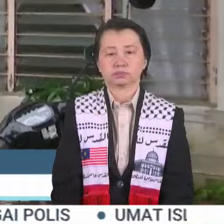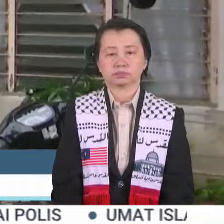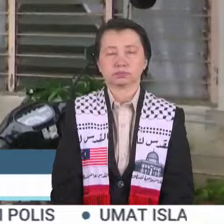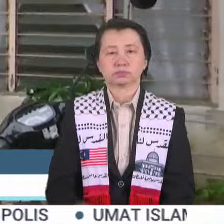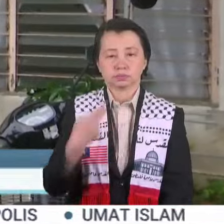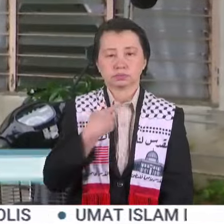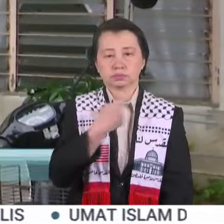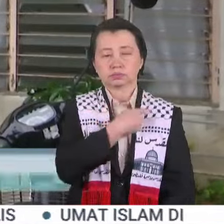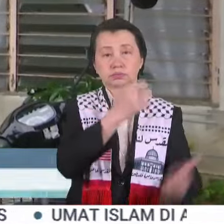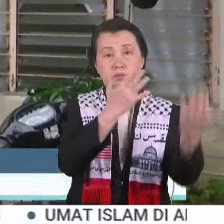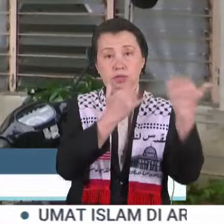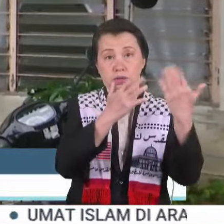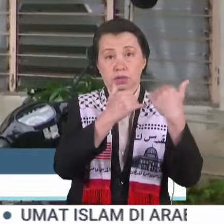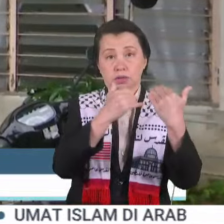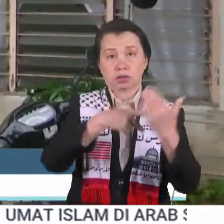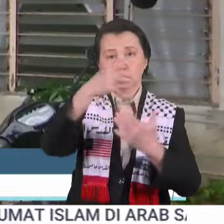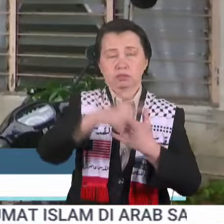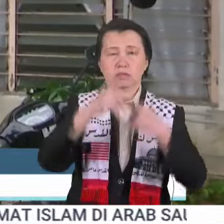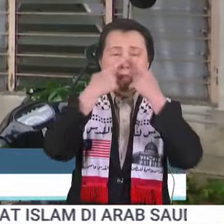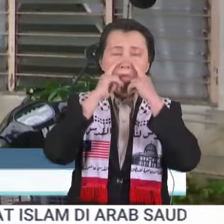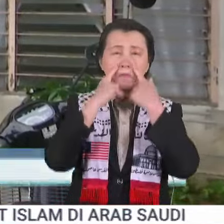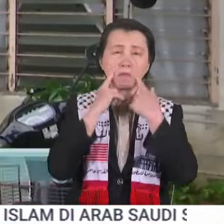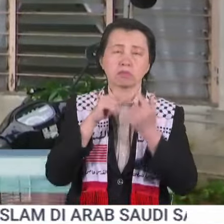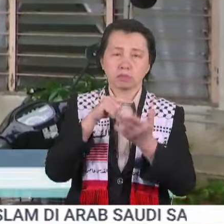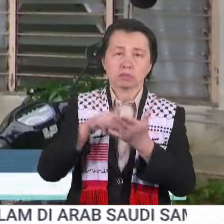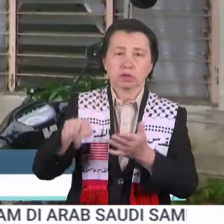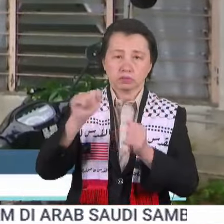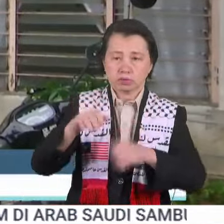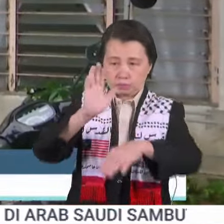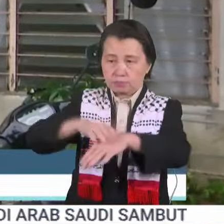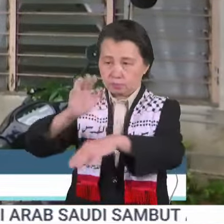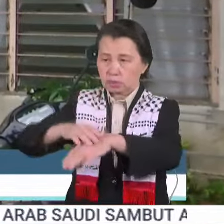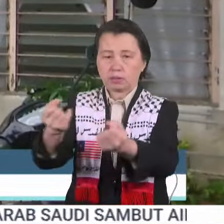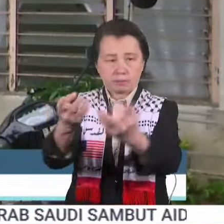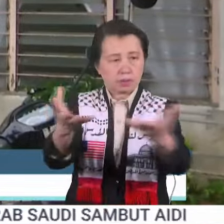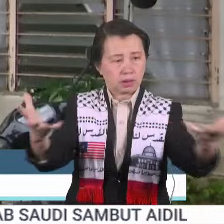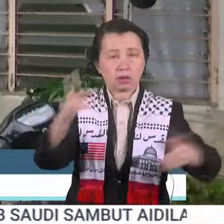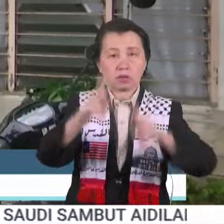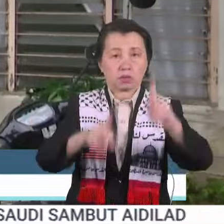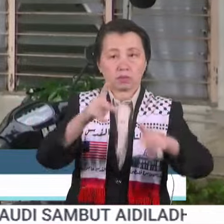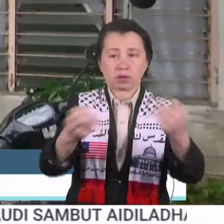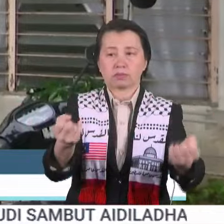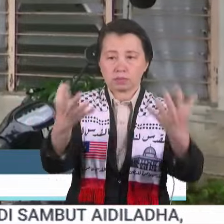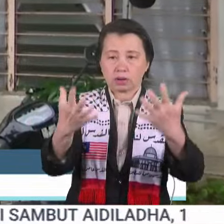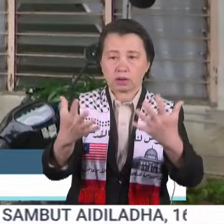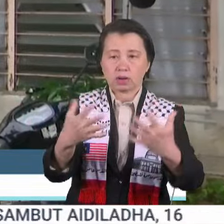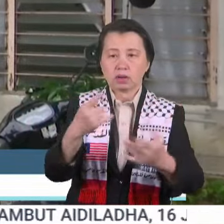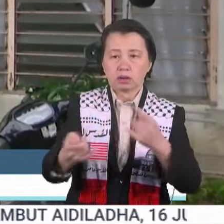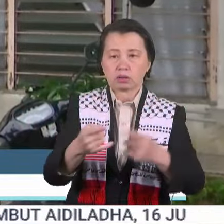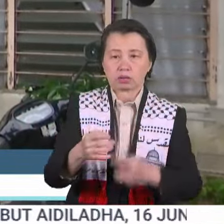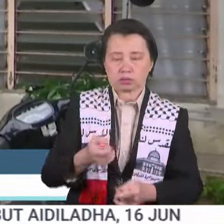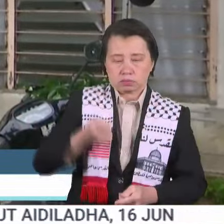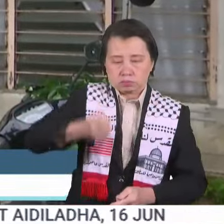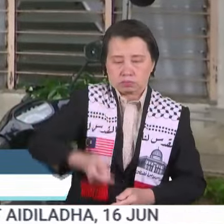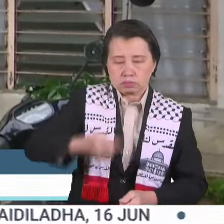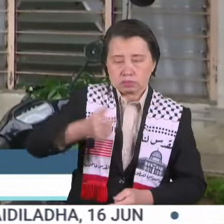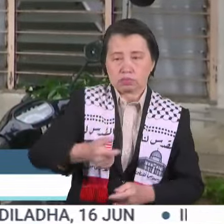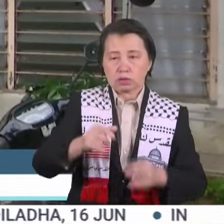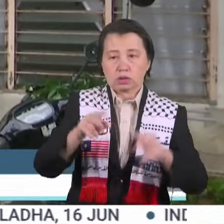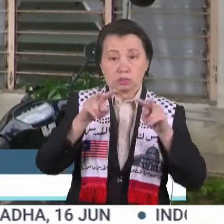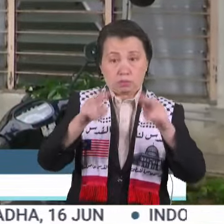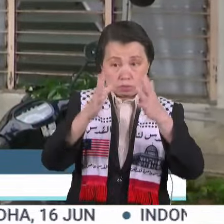Kita berharap bahawa program Tangisan Zulhijjah ini kita dapat mengajak lebih ramai orang-orang ramai, para penginfak, penonton-penonton